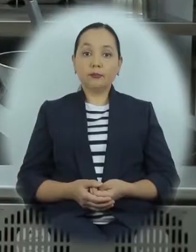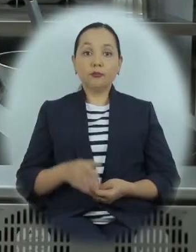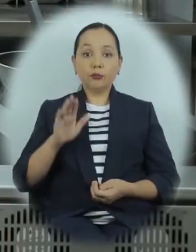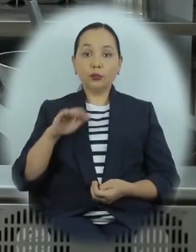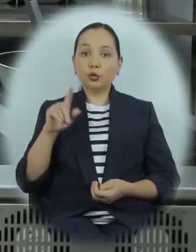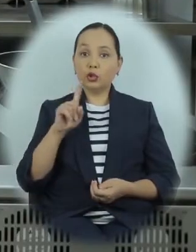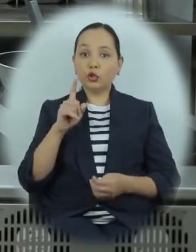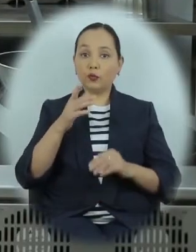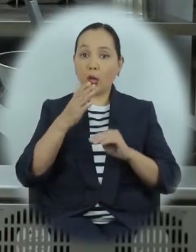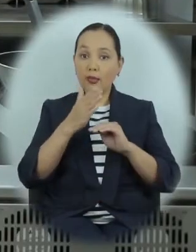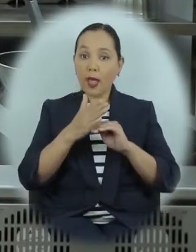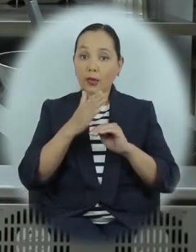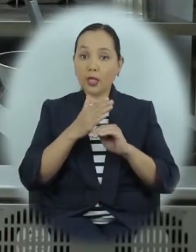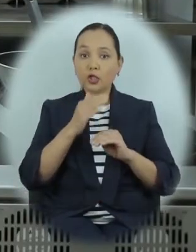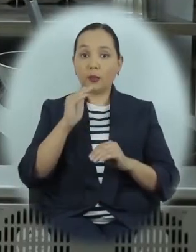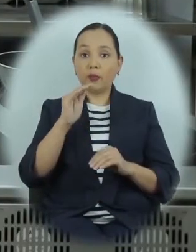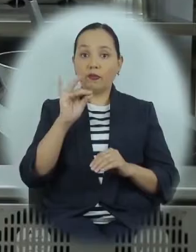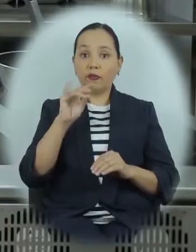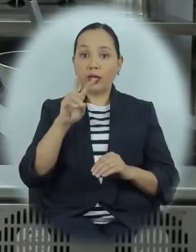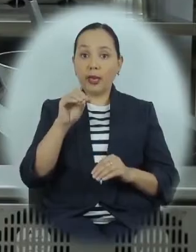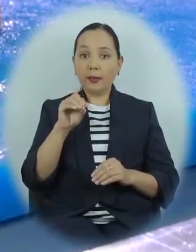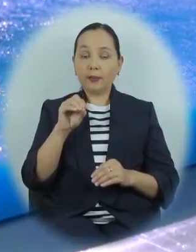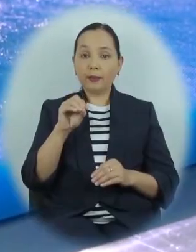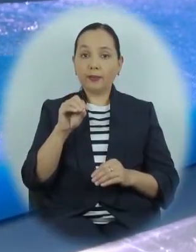После чего нарежем филе